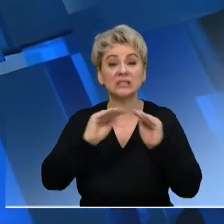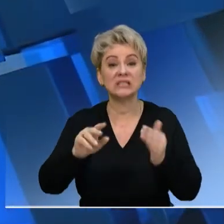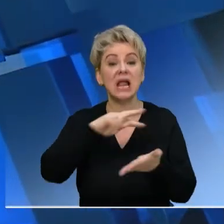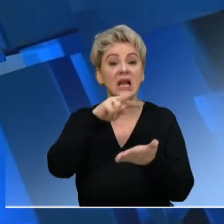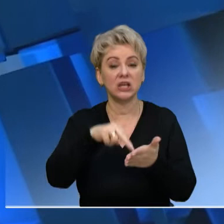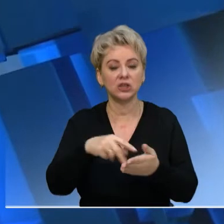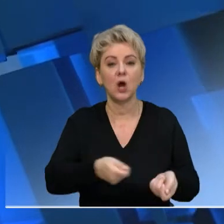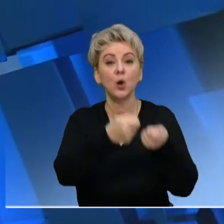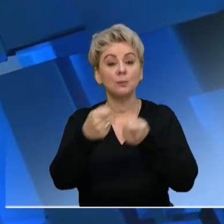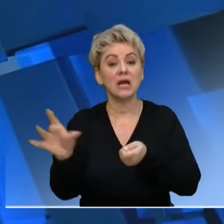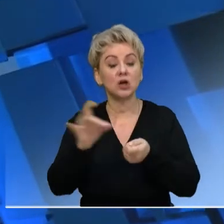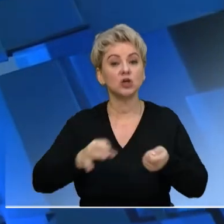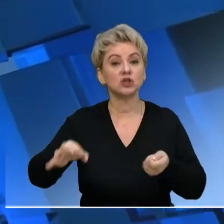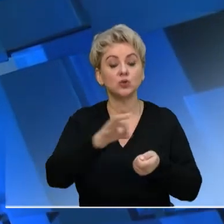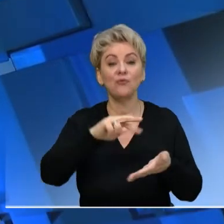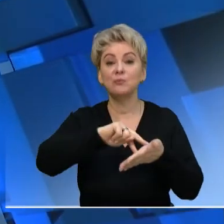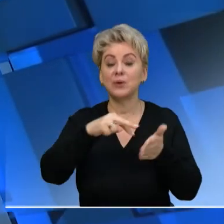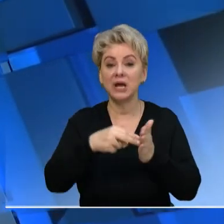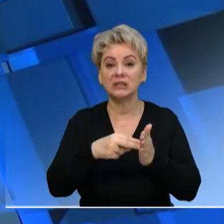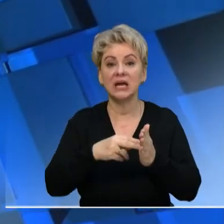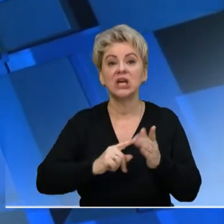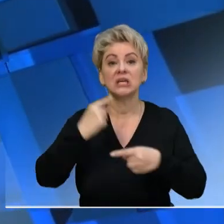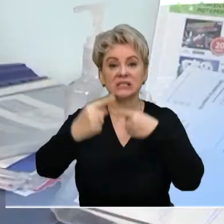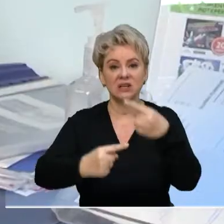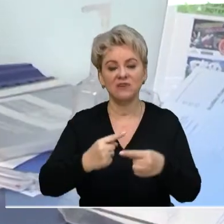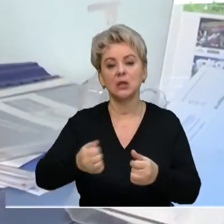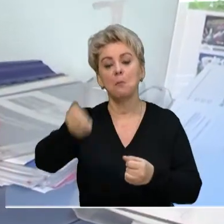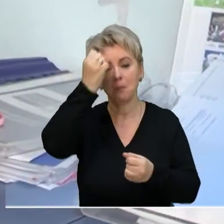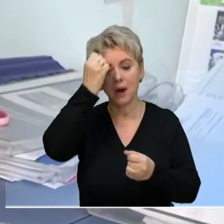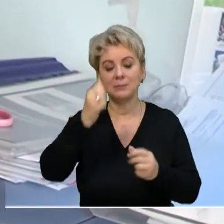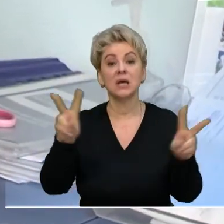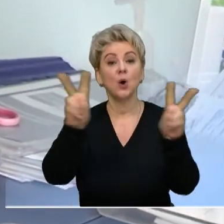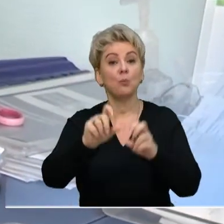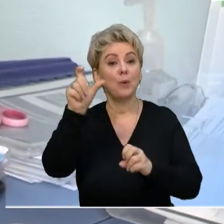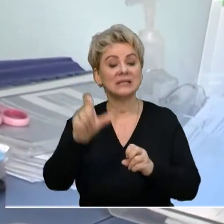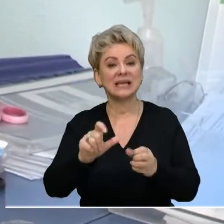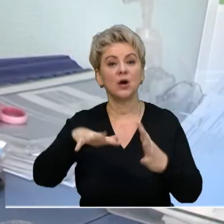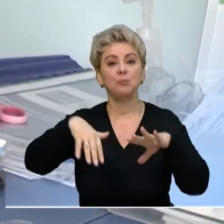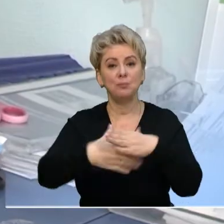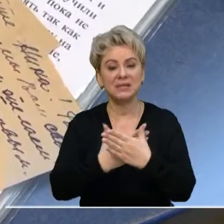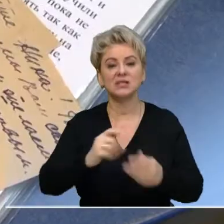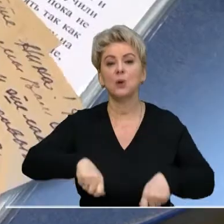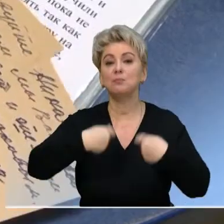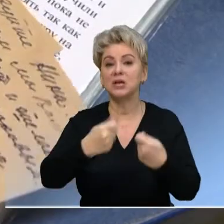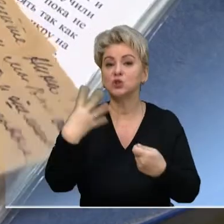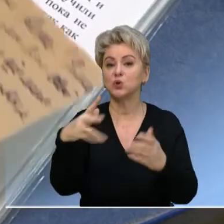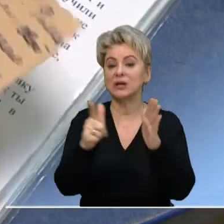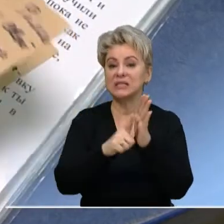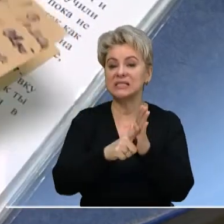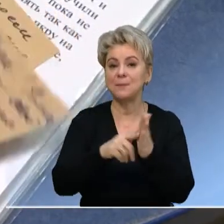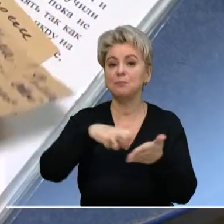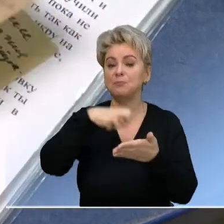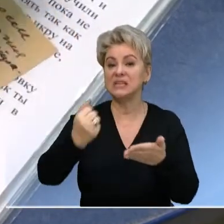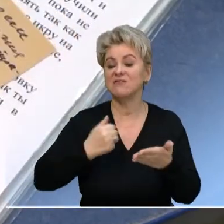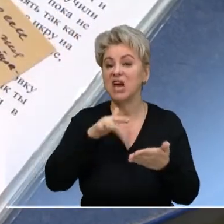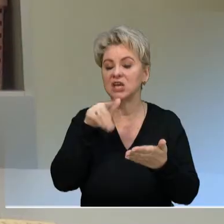Ленинграда. Их привезли в Ростовскую область по проекту «Эстафета памяти». Поисковики из Питера передали 47 писем военных